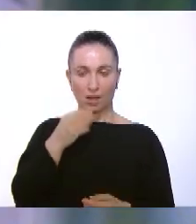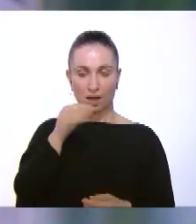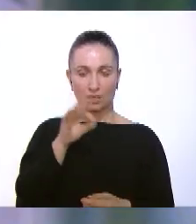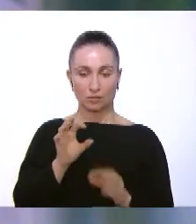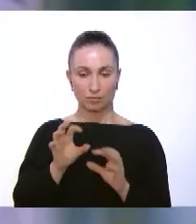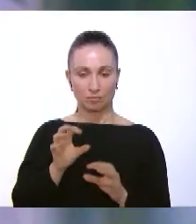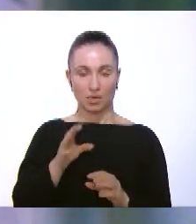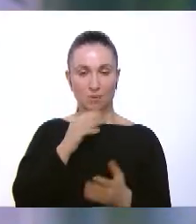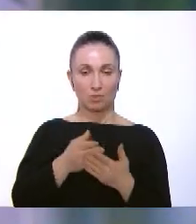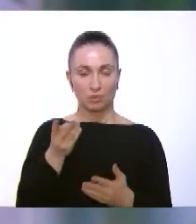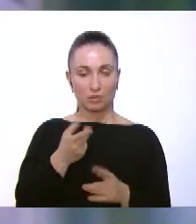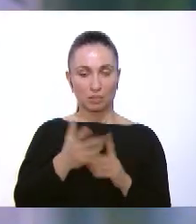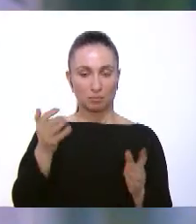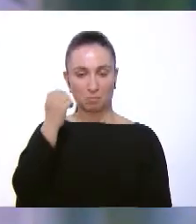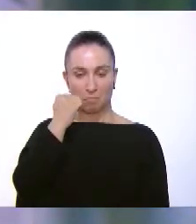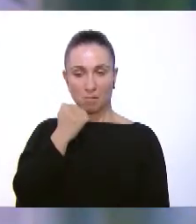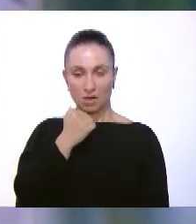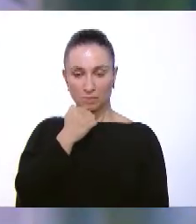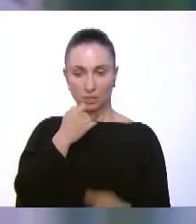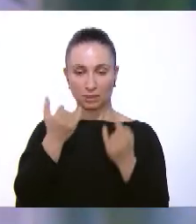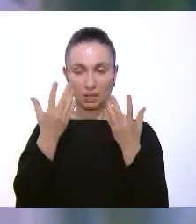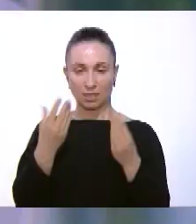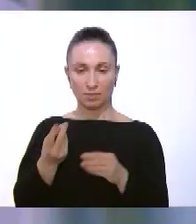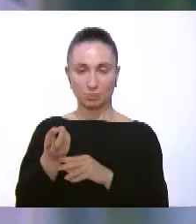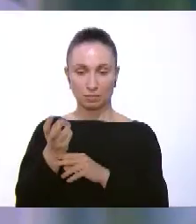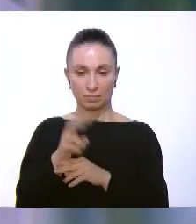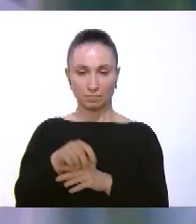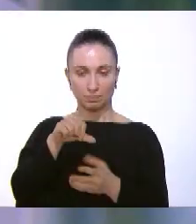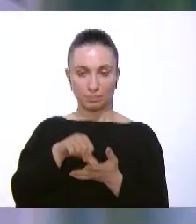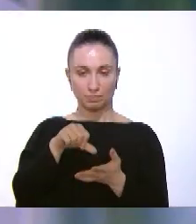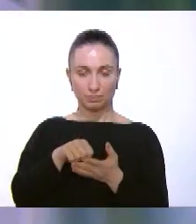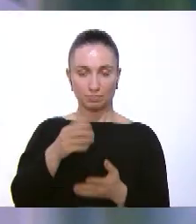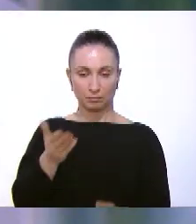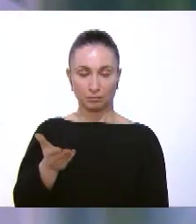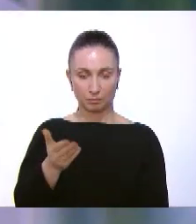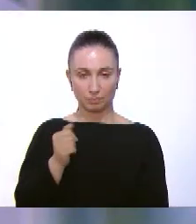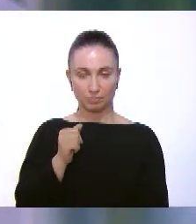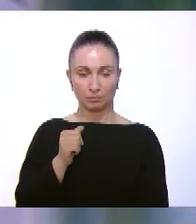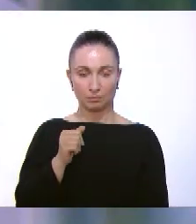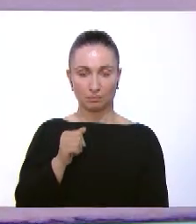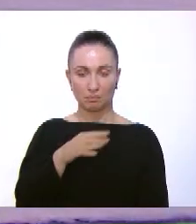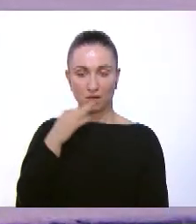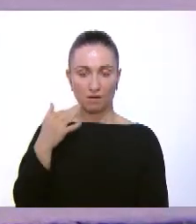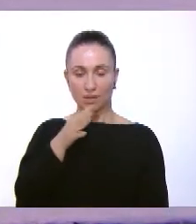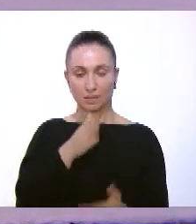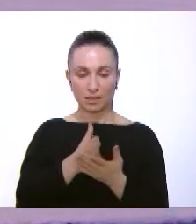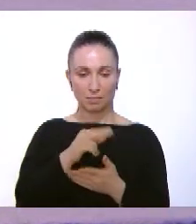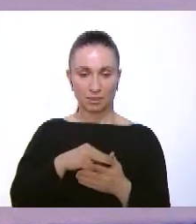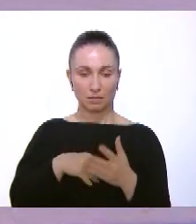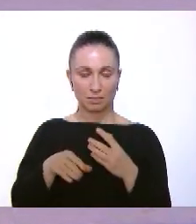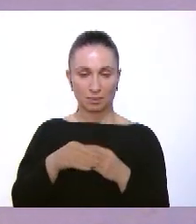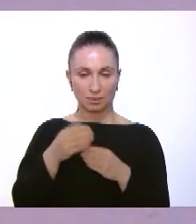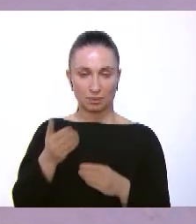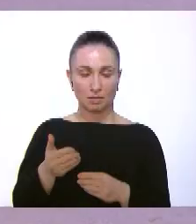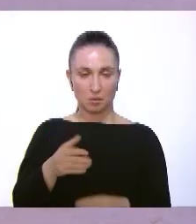არსებობს. ქალბატონებო, ძალიან დიდი მადლობა დღევანდელ გადაცემაში მონაწილეობის მრავალწლიანი